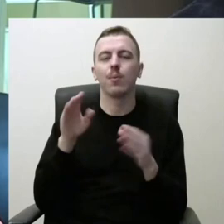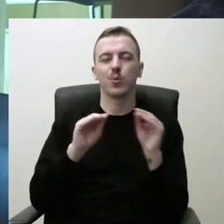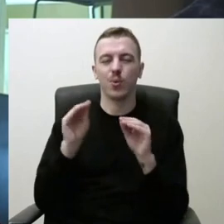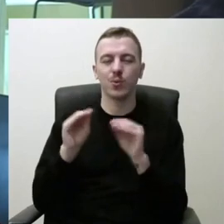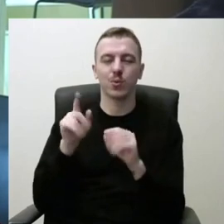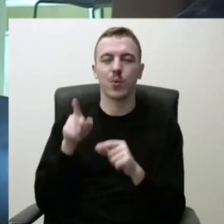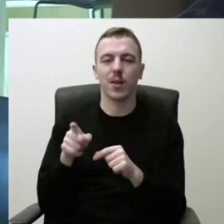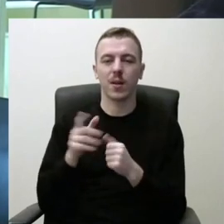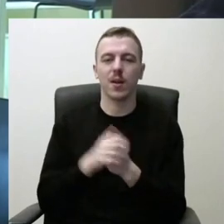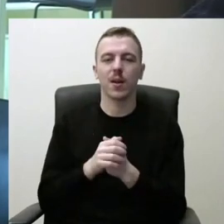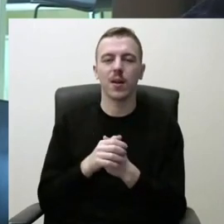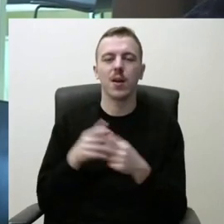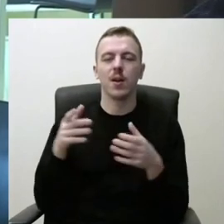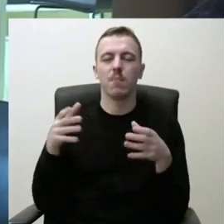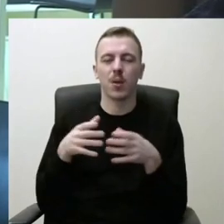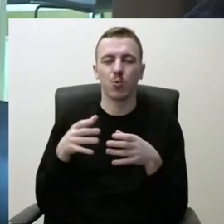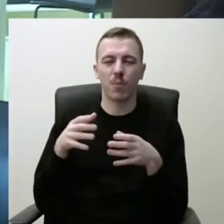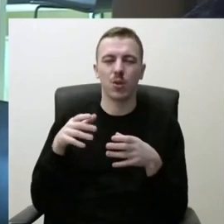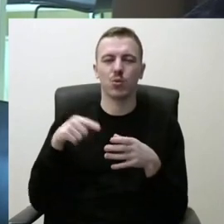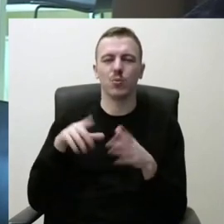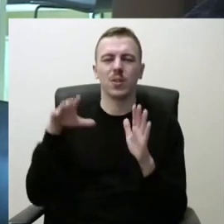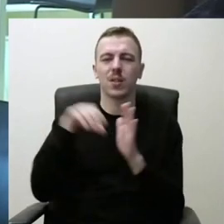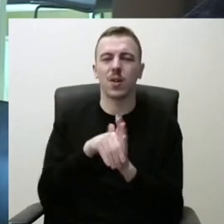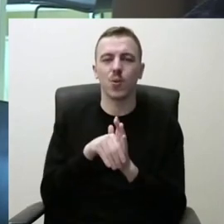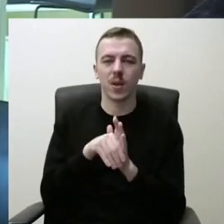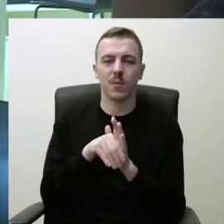tai bendruomeniškumui ir įsitraukimui į